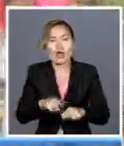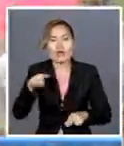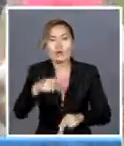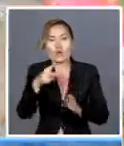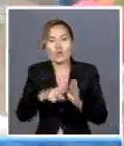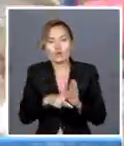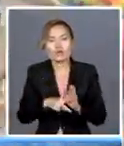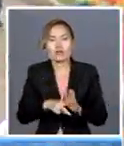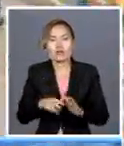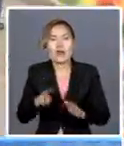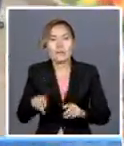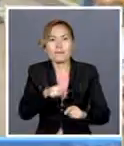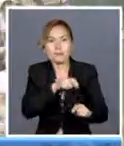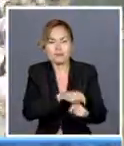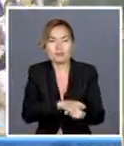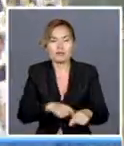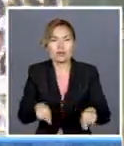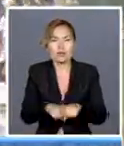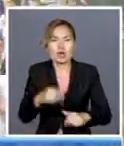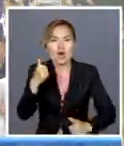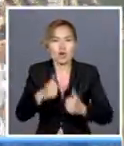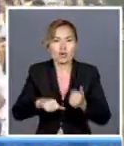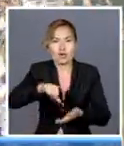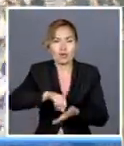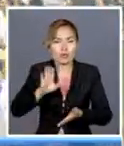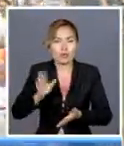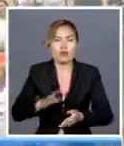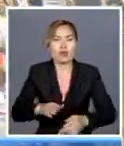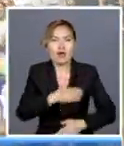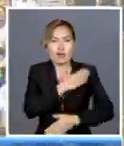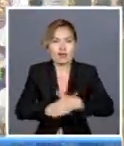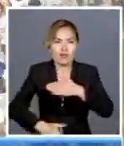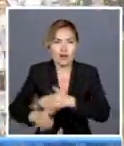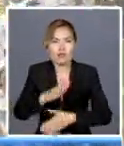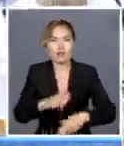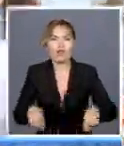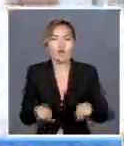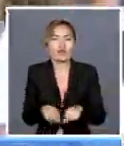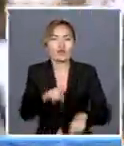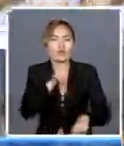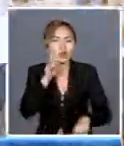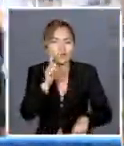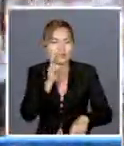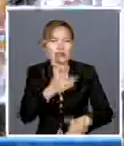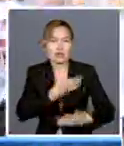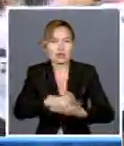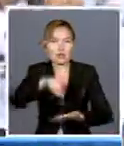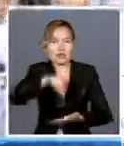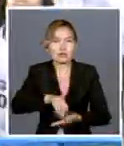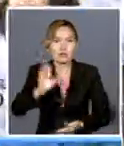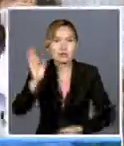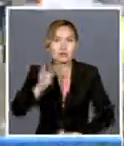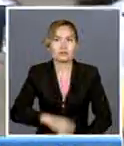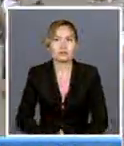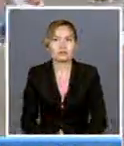жандар арасында да жарыс ұйымдастыруды жоспарлап отыр. Астана марафоны Азиядағы өзара ықпалдастық және сенім шаралары жөніндегі кеңестің